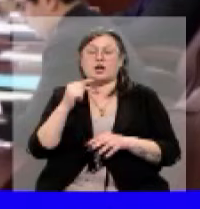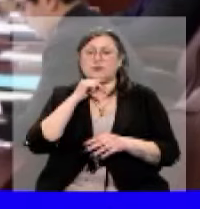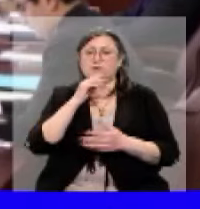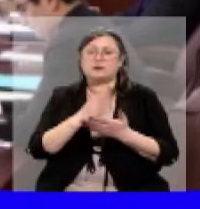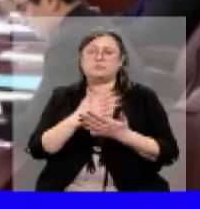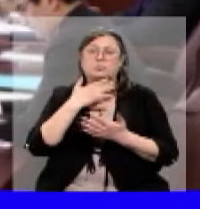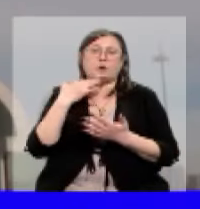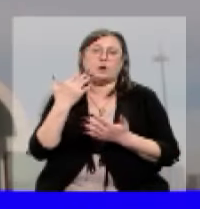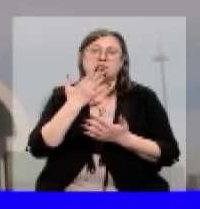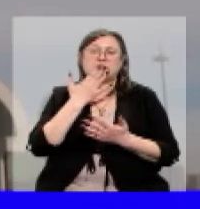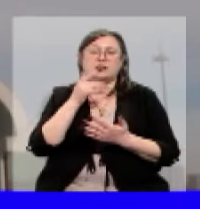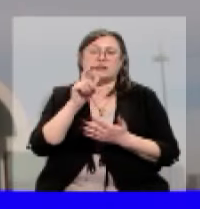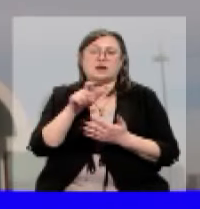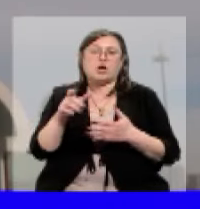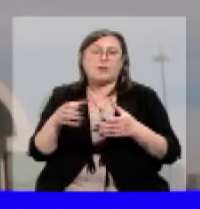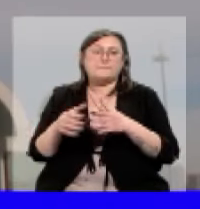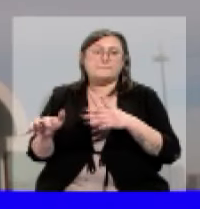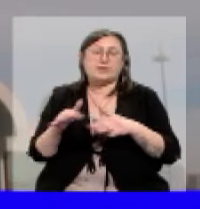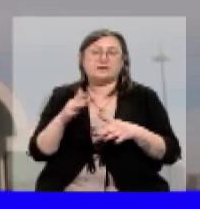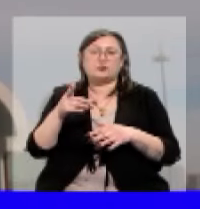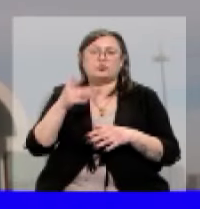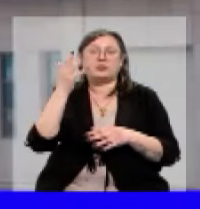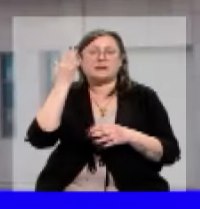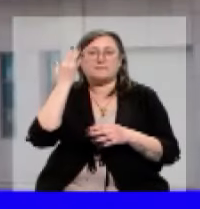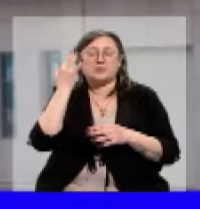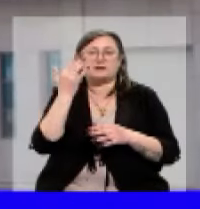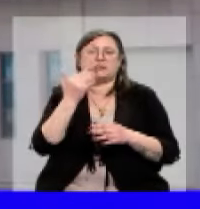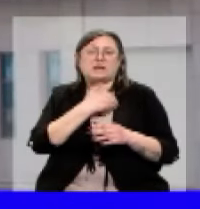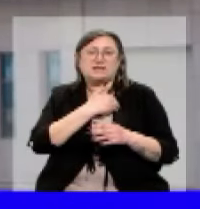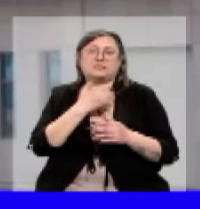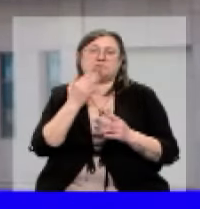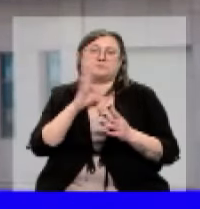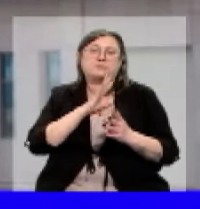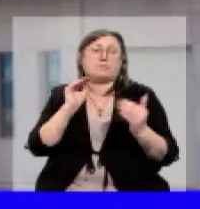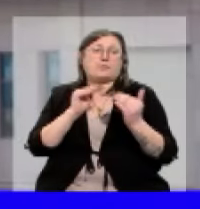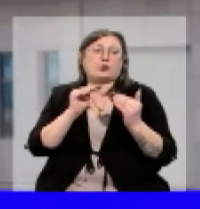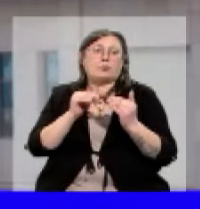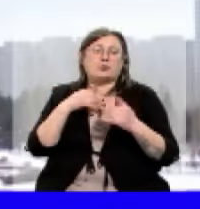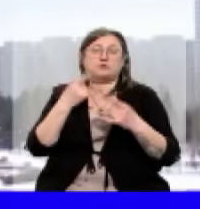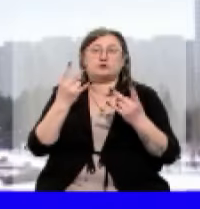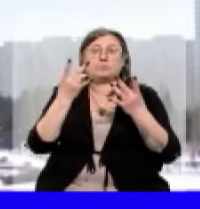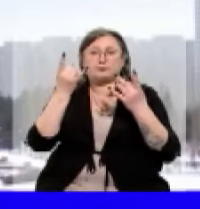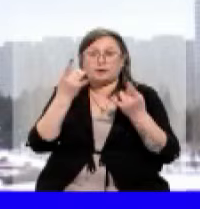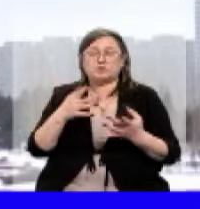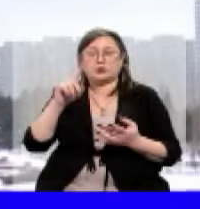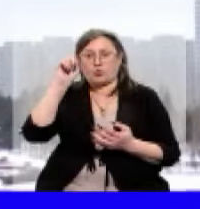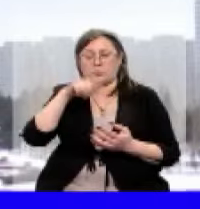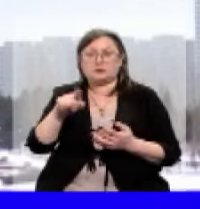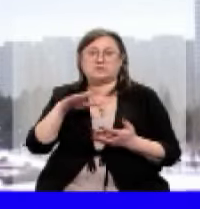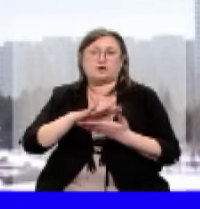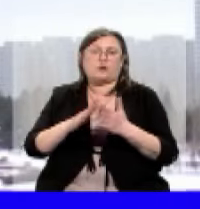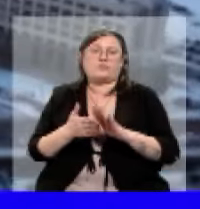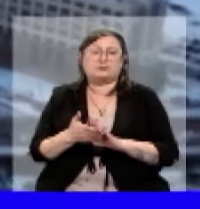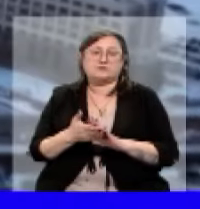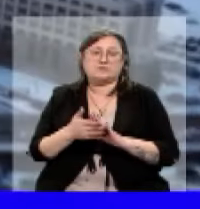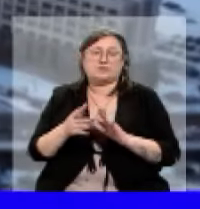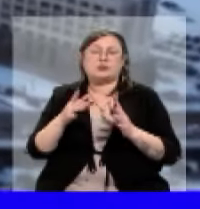соларды тарта білуіміз керек. Оның үстіне Ресей Украина арасындағы жағдайға байланысты 41 компания бизнесін елімізге көшерді,